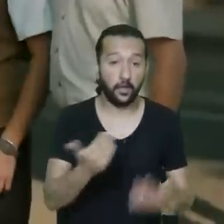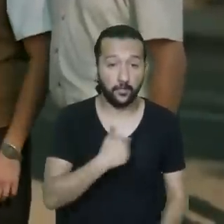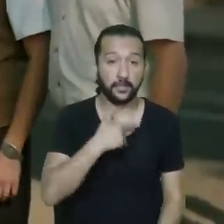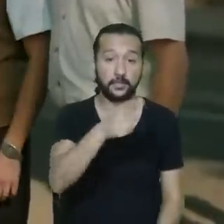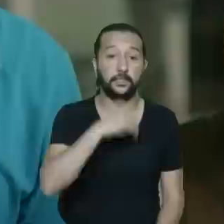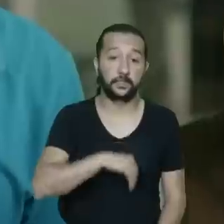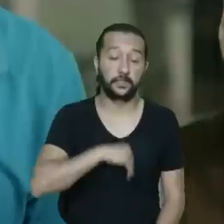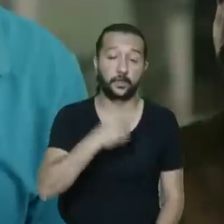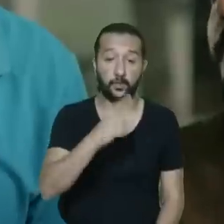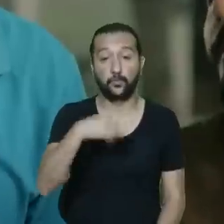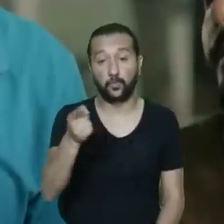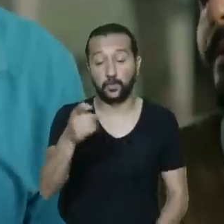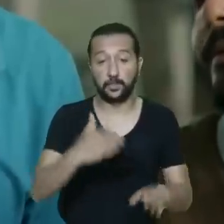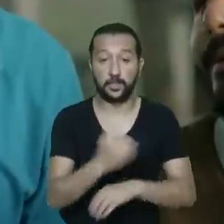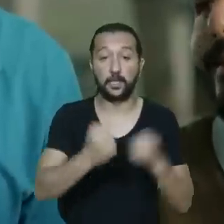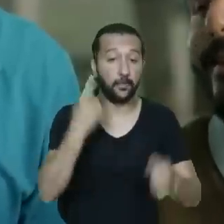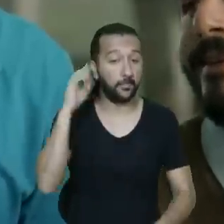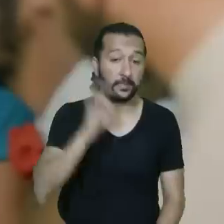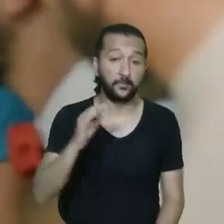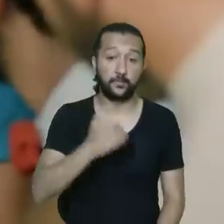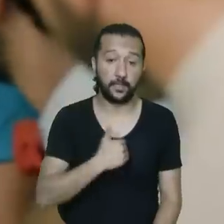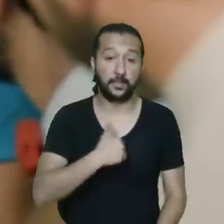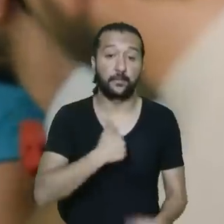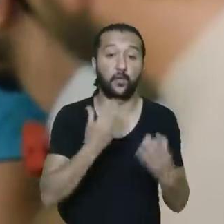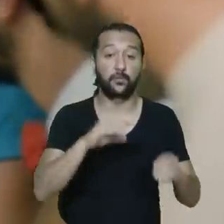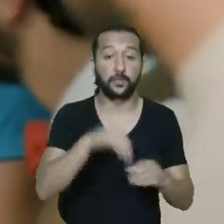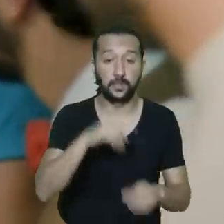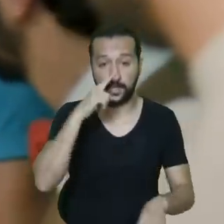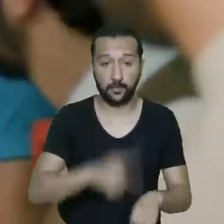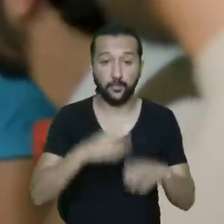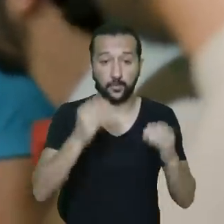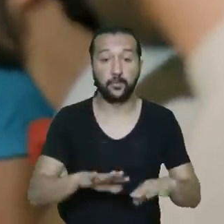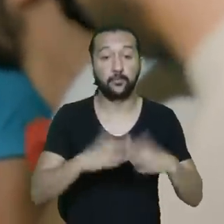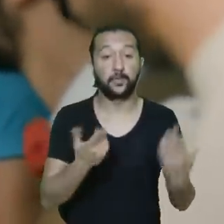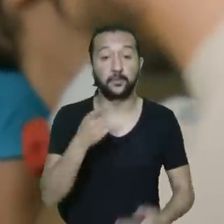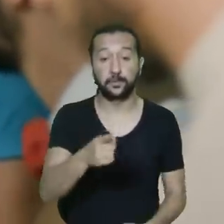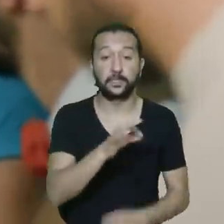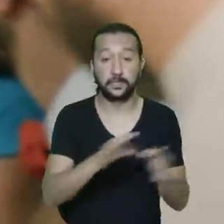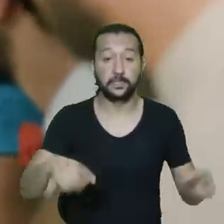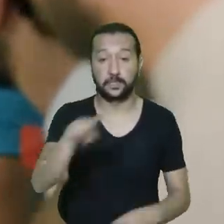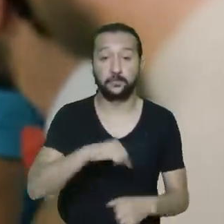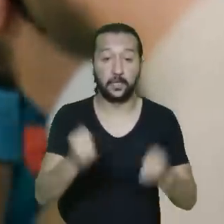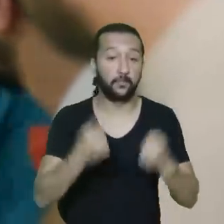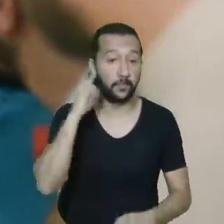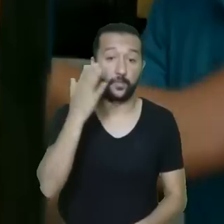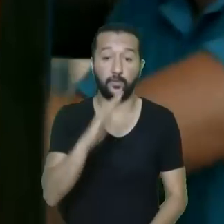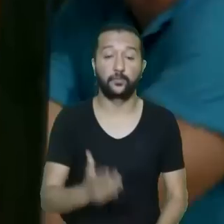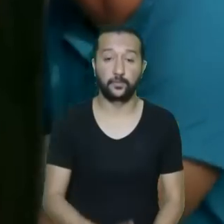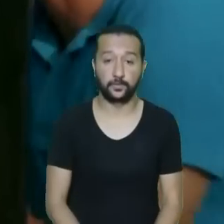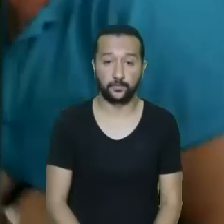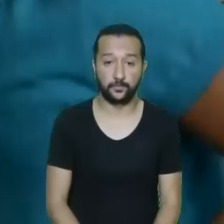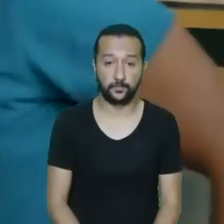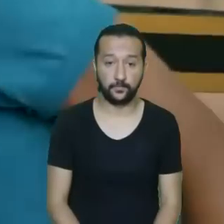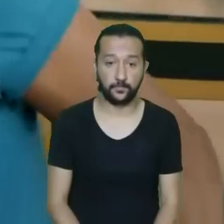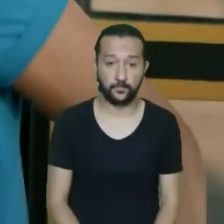ben sendi zannediyordum. Onun zaten arabadan haberi yok. Ben bende olmadığından eminim. Meğersem hiçbirimizin arabadan haberi yokmuş.